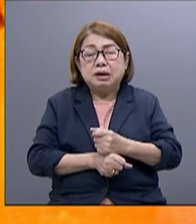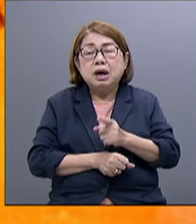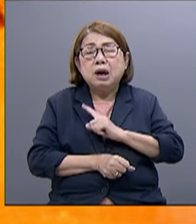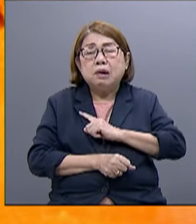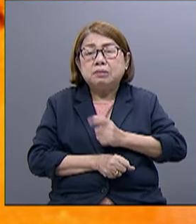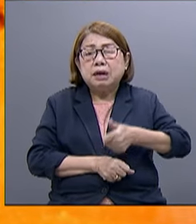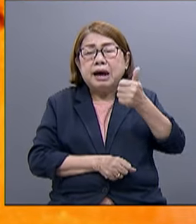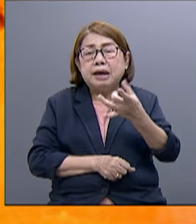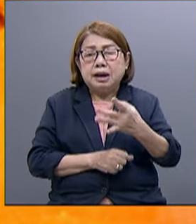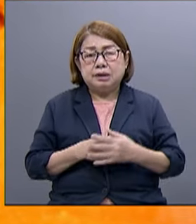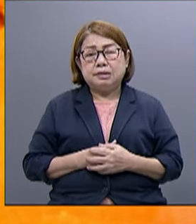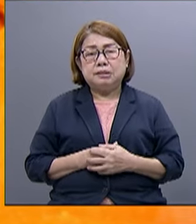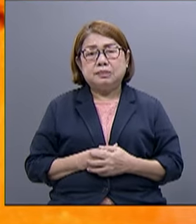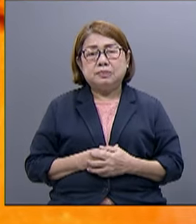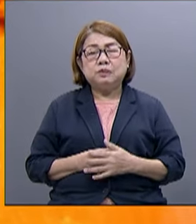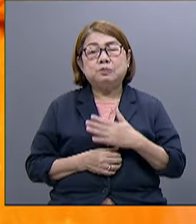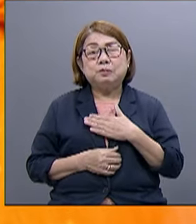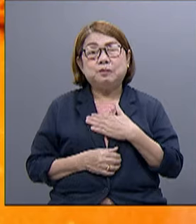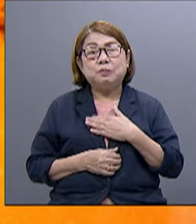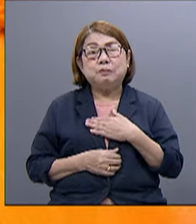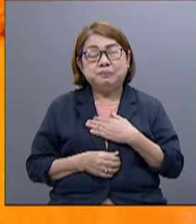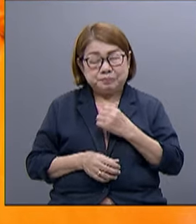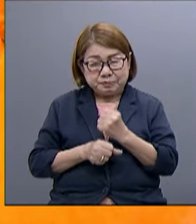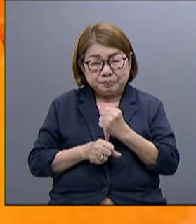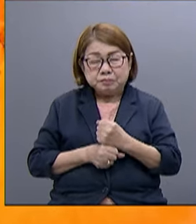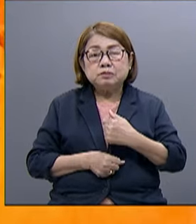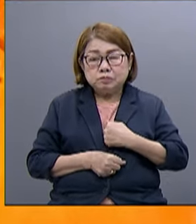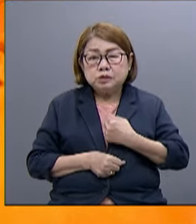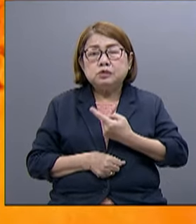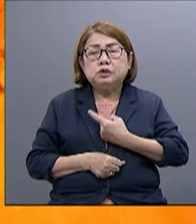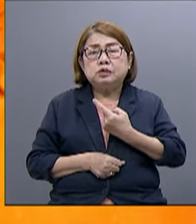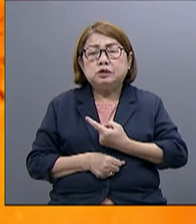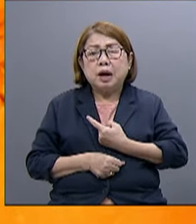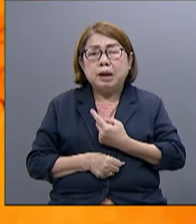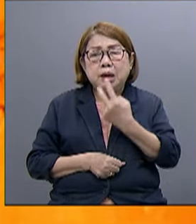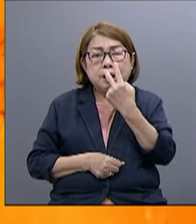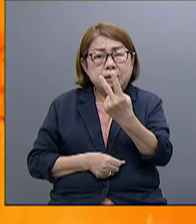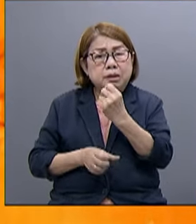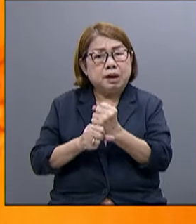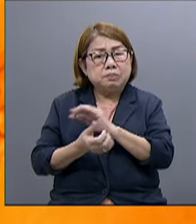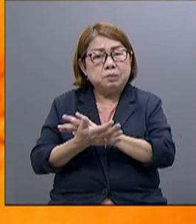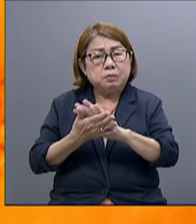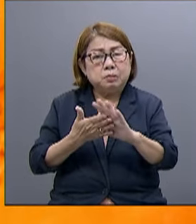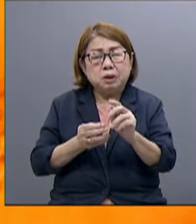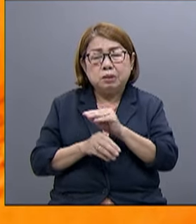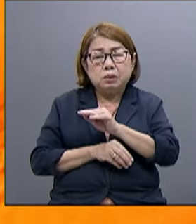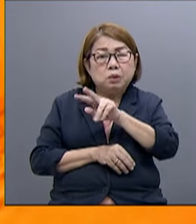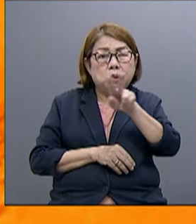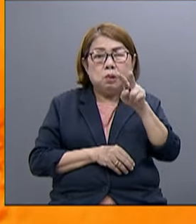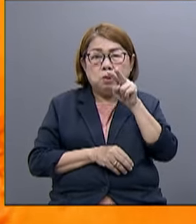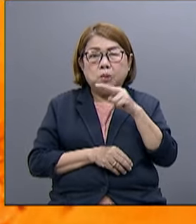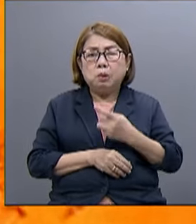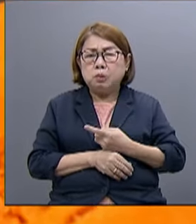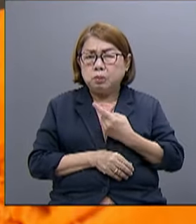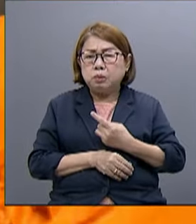างครับพี ่ได้ความดีใจนะครับปลื้มใจนะครับ ภูมิใจใช่ไหมครับแล้วอีกอย่างนึงเหมือนจะเป็นการเลี้ย